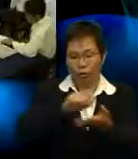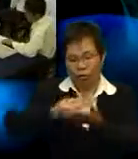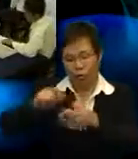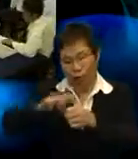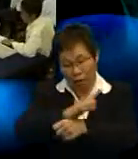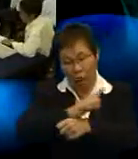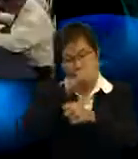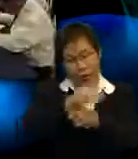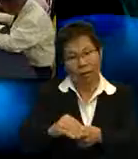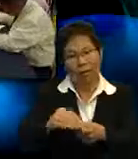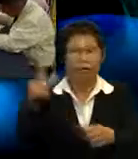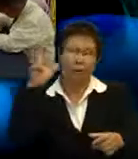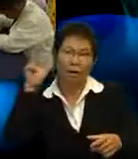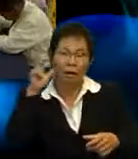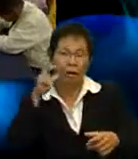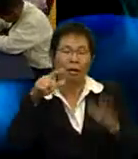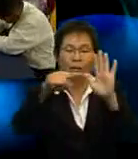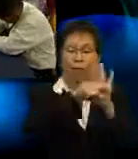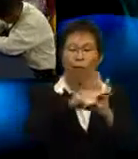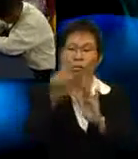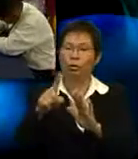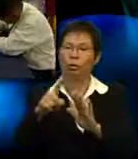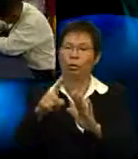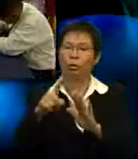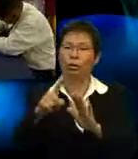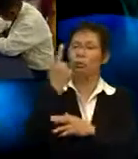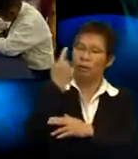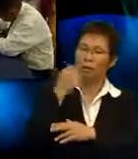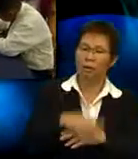sambil diperdengarkan minus one lagu tadi.